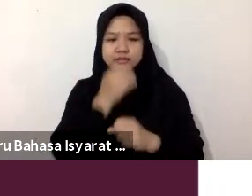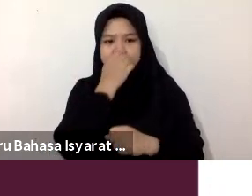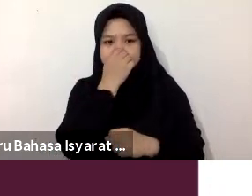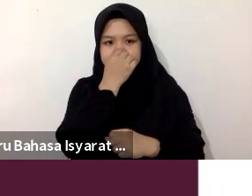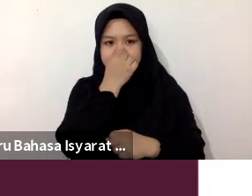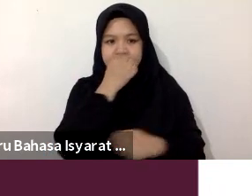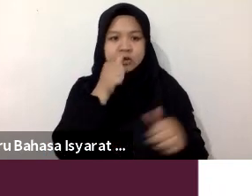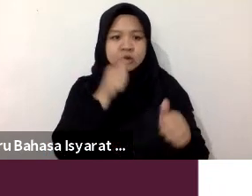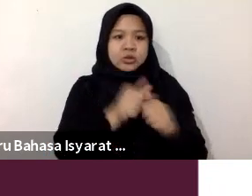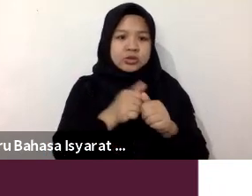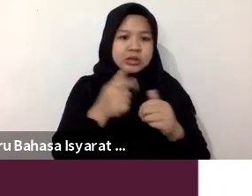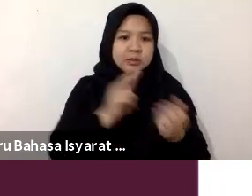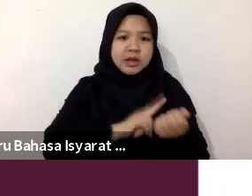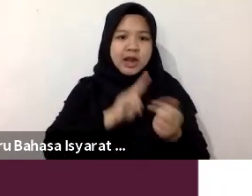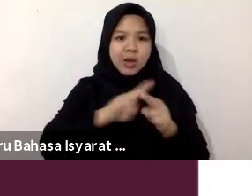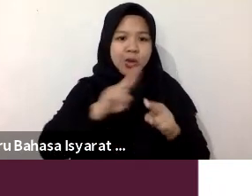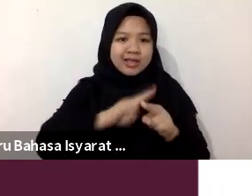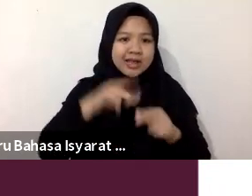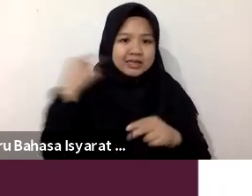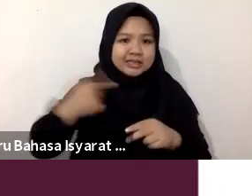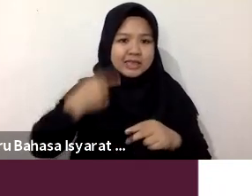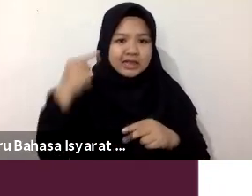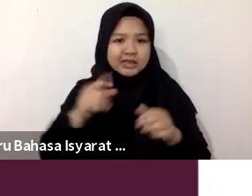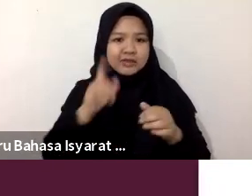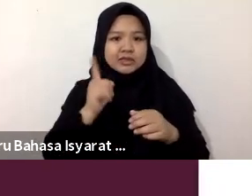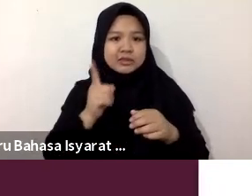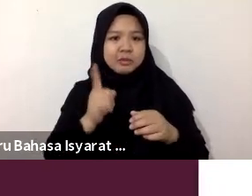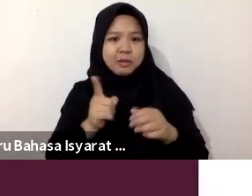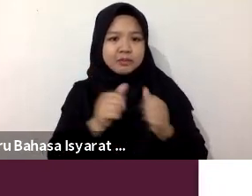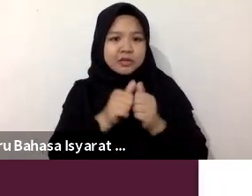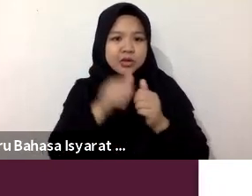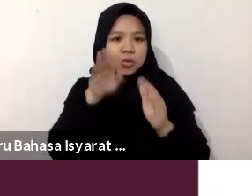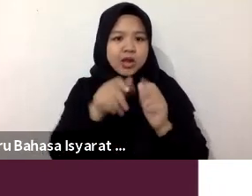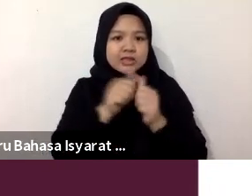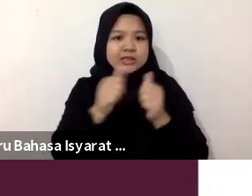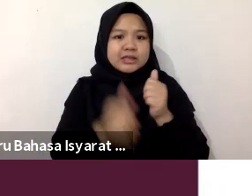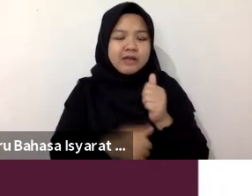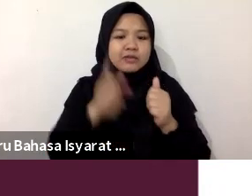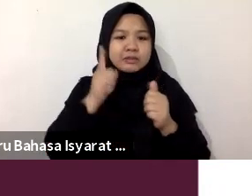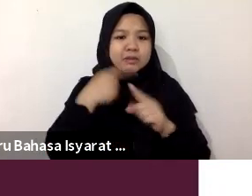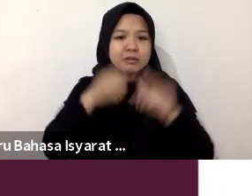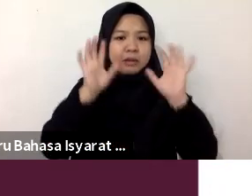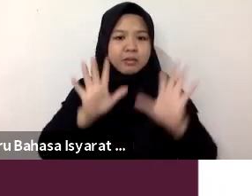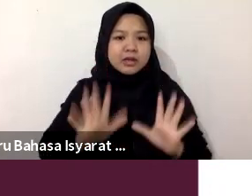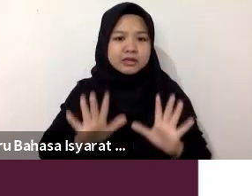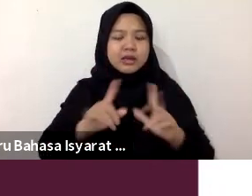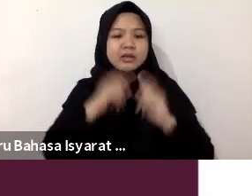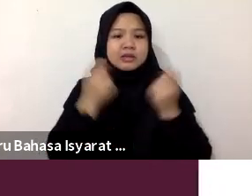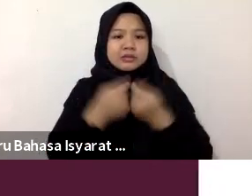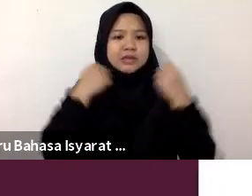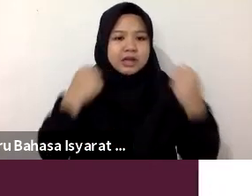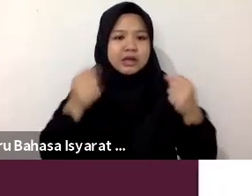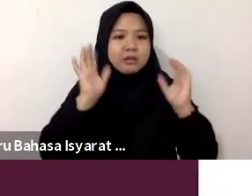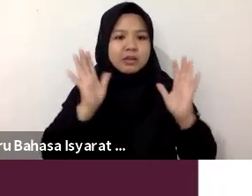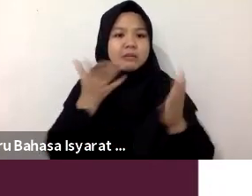intensif neonatal kekurangan staf karena semakin banyak petugas kesehatan yang terpapar, sementara bidan banyak panggilan ibu hamil yang memilih lahir